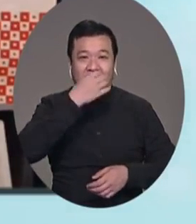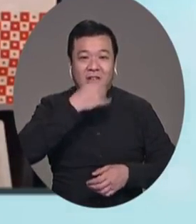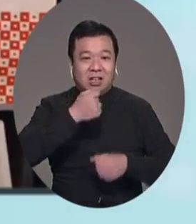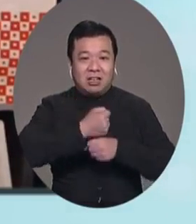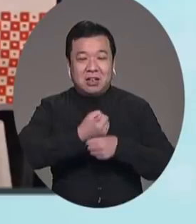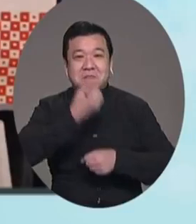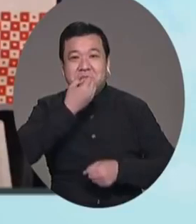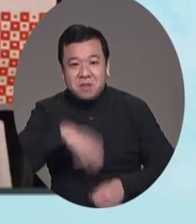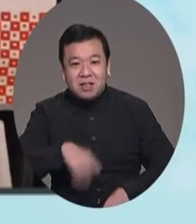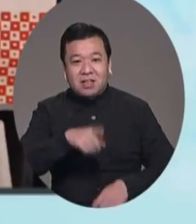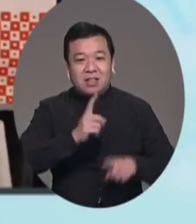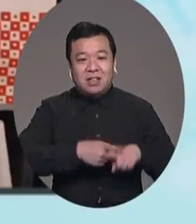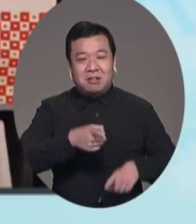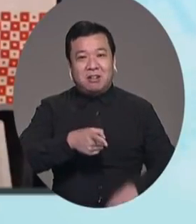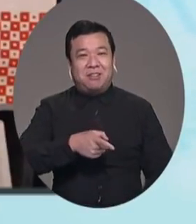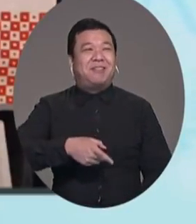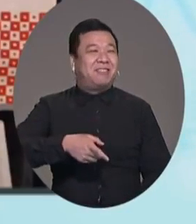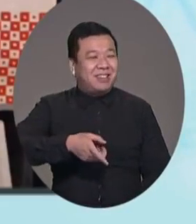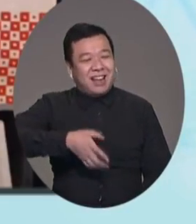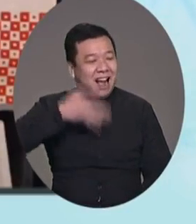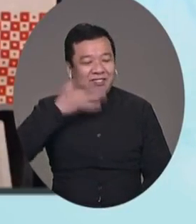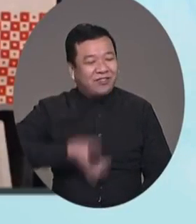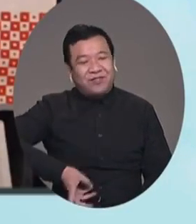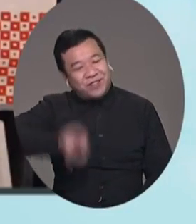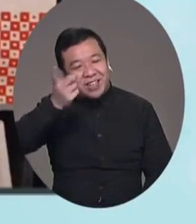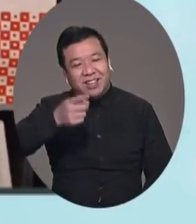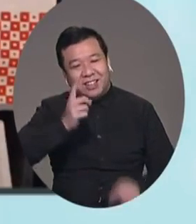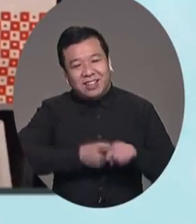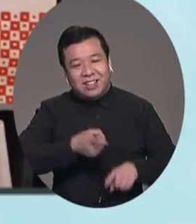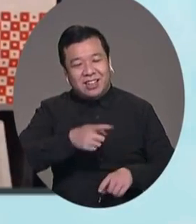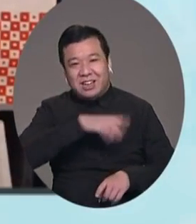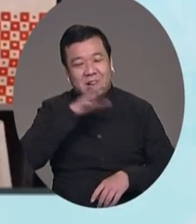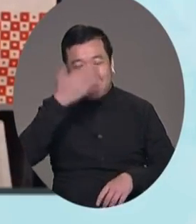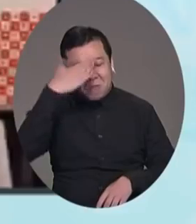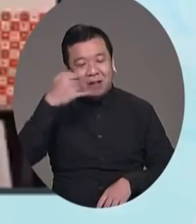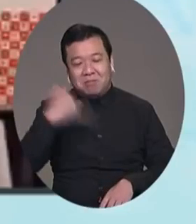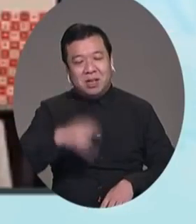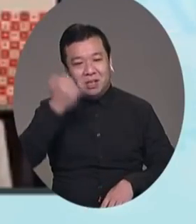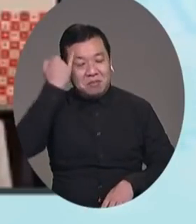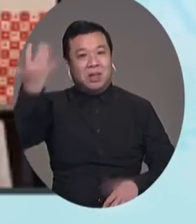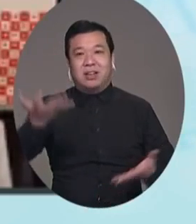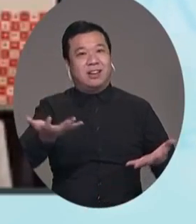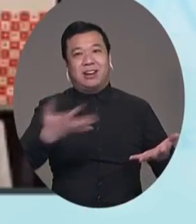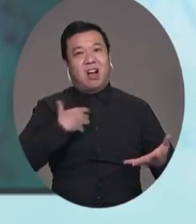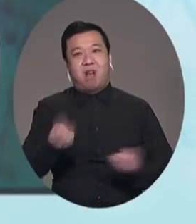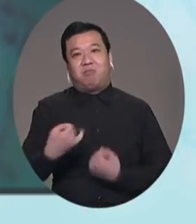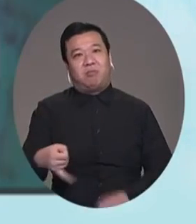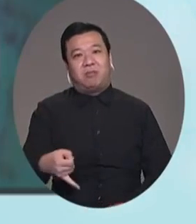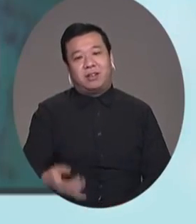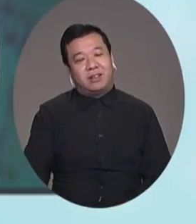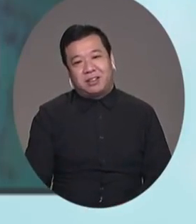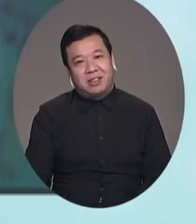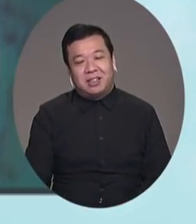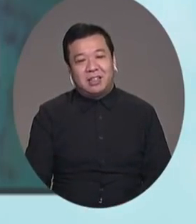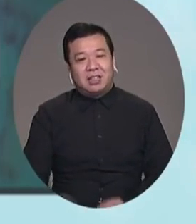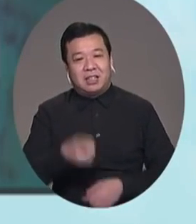工的人都会觉得这个是一个非常之难以明白、难以理解、完全不能够接受的做法。 罗建熙